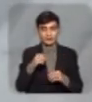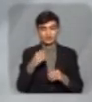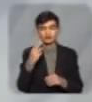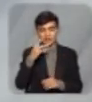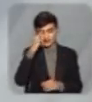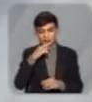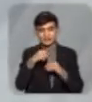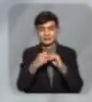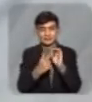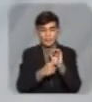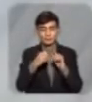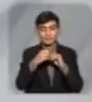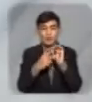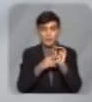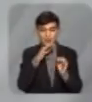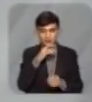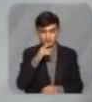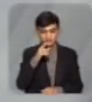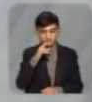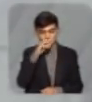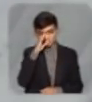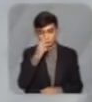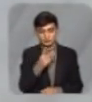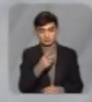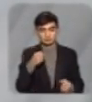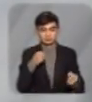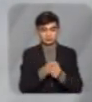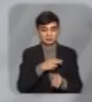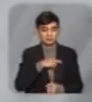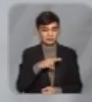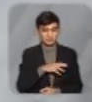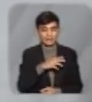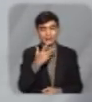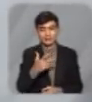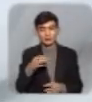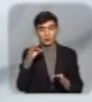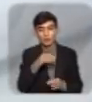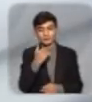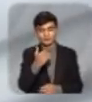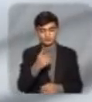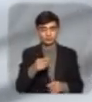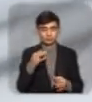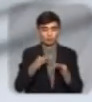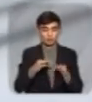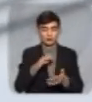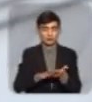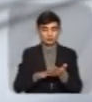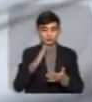жастағы тұрғыны қарсы келе жатқан көліктің астына кіріп кеткен. Ал үш жігіттің ісін енді сот қарайды.